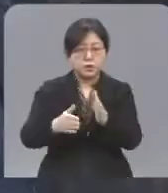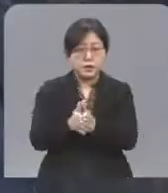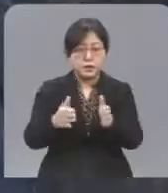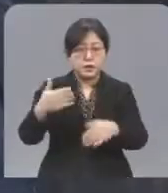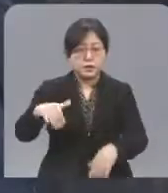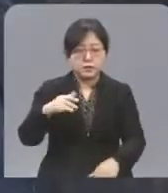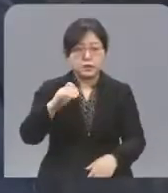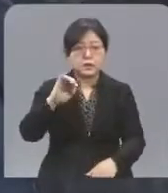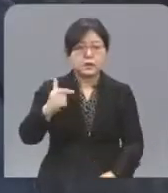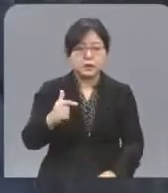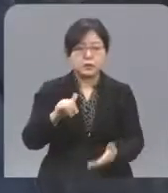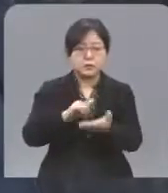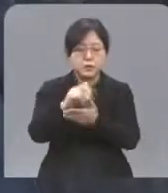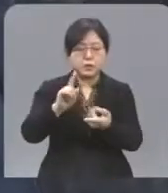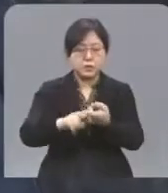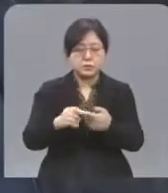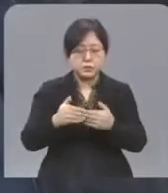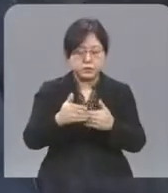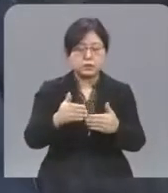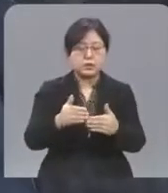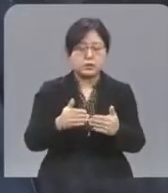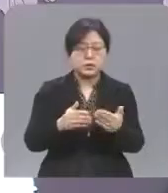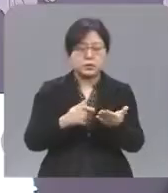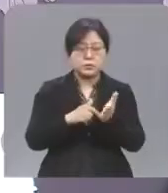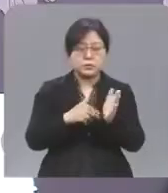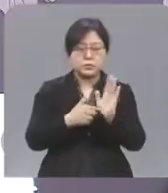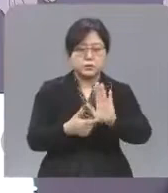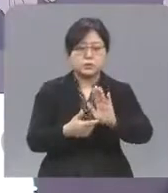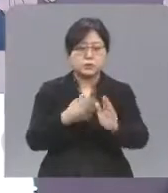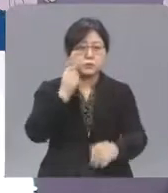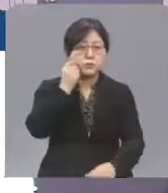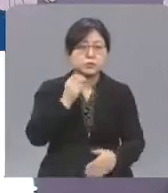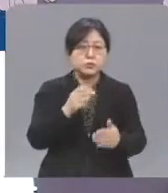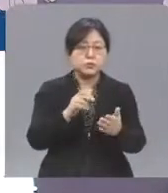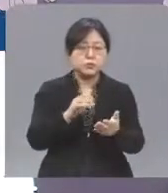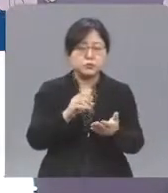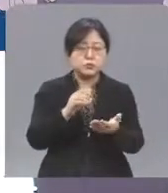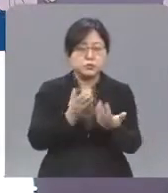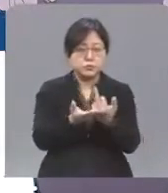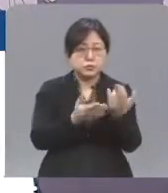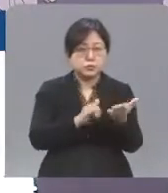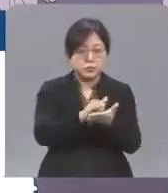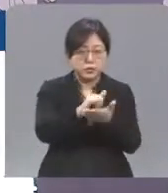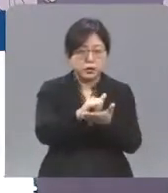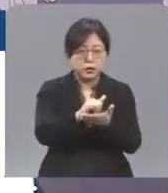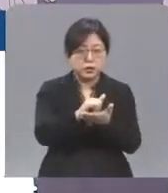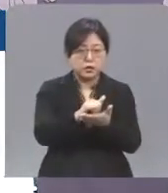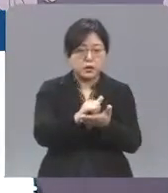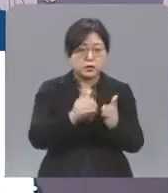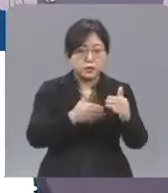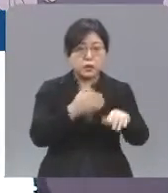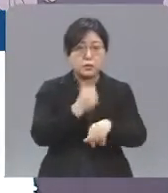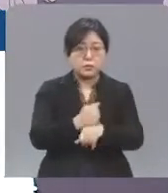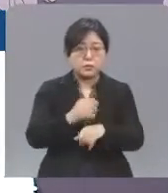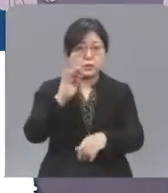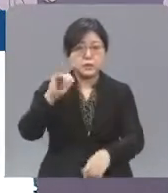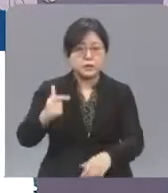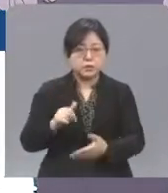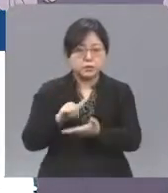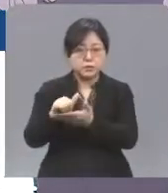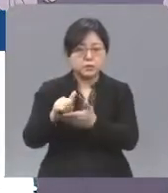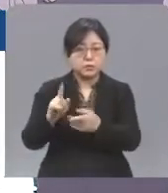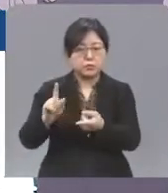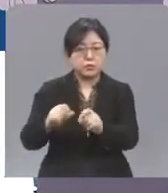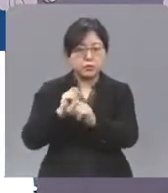흑산공항에 대해서는 추진에 강한 뜻을 내비쳤습니다. 울릉공항만 추진되고 흑산공항이 추진되지 않는다면 제 생각에는